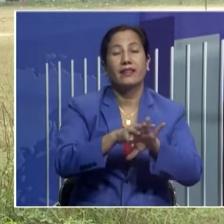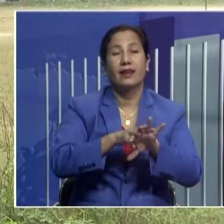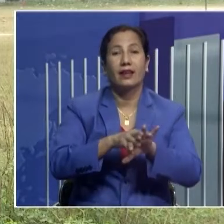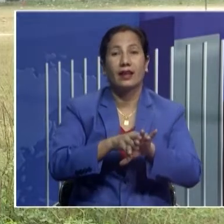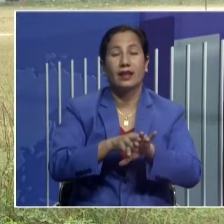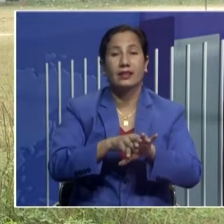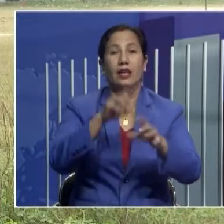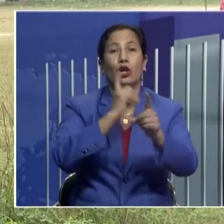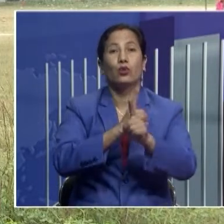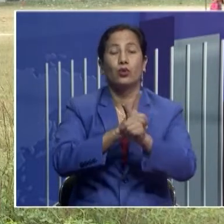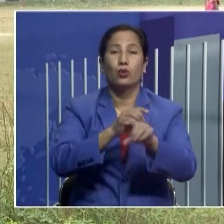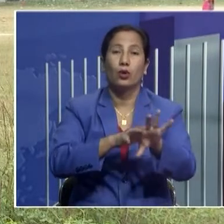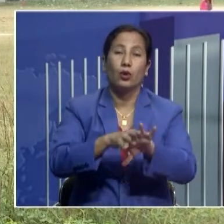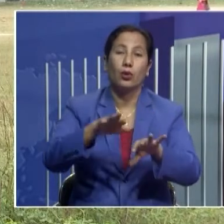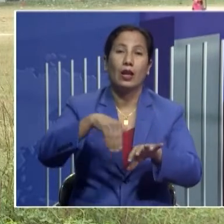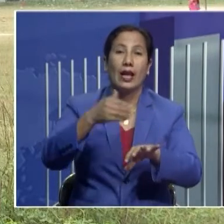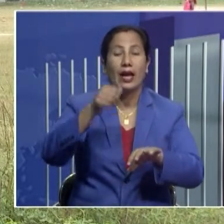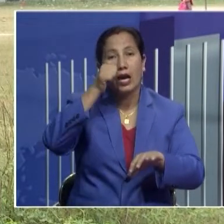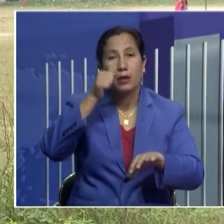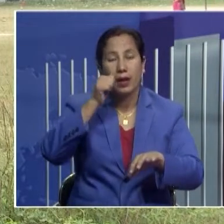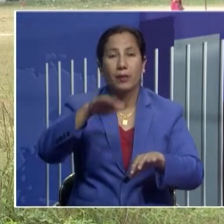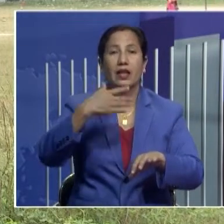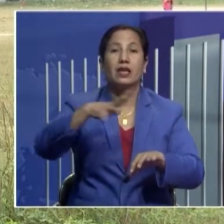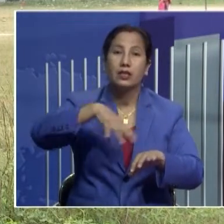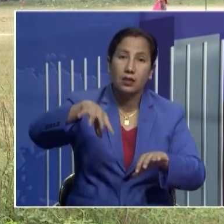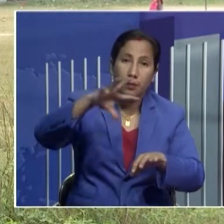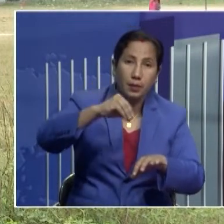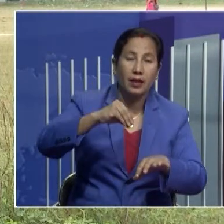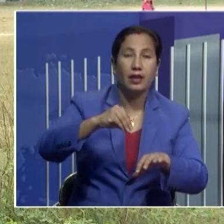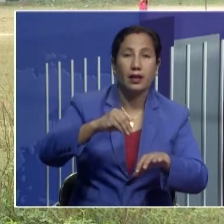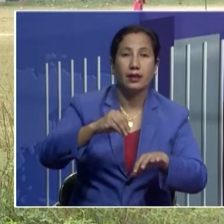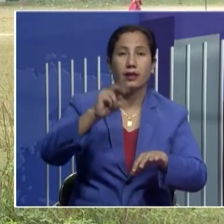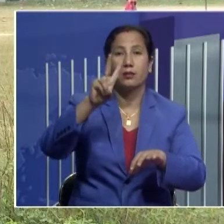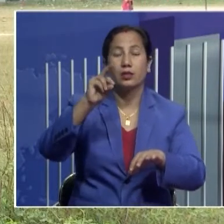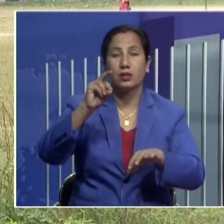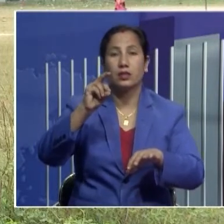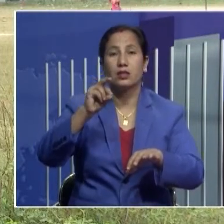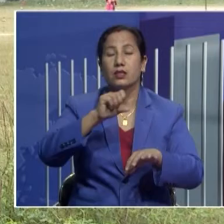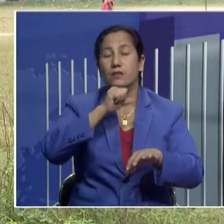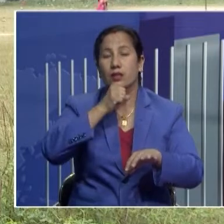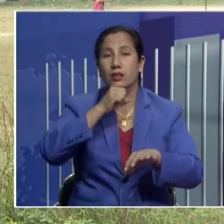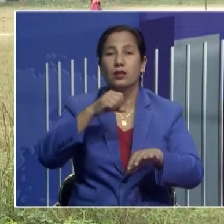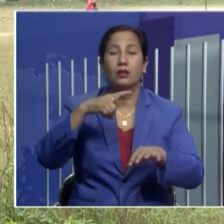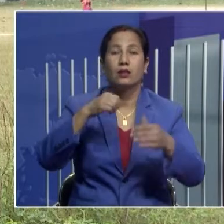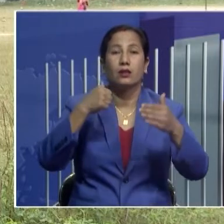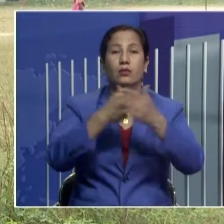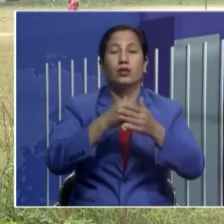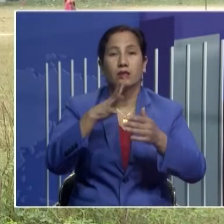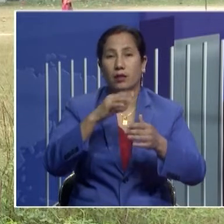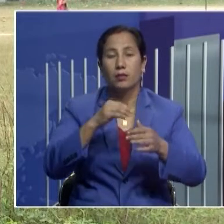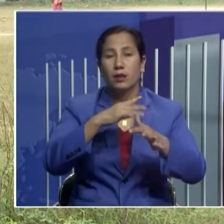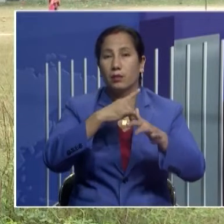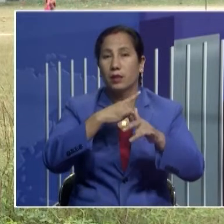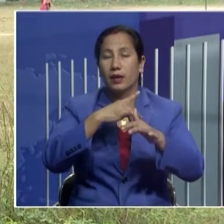चाहिँ गुरुहरूलाई आमा बुवाहरूलाई गार्जेनलाई यहाँका सबैलाई हामीले चाहिँ तपाईँहरूले चाहिँ 20 वर्ष नपुगेसम्म पण्डितहरूलाई 20 वर्ष नपुगेसम्म तुमै